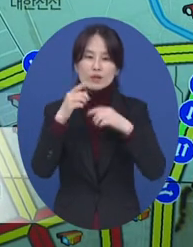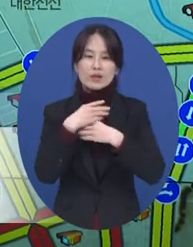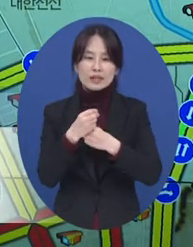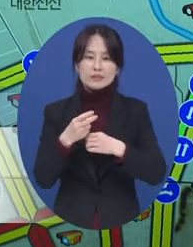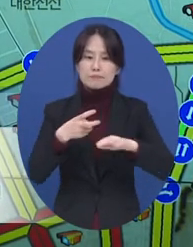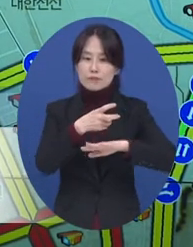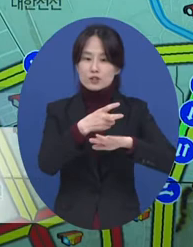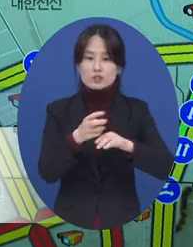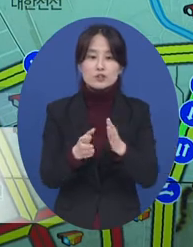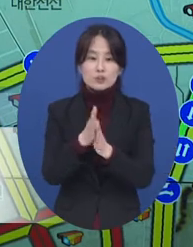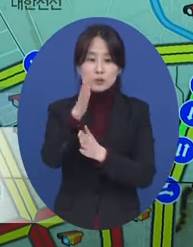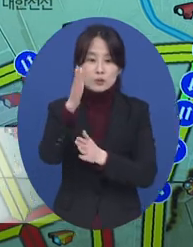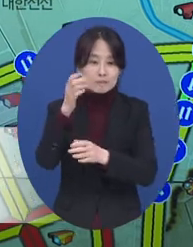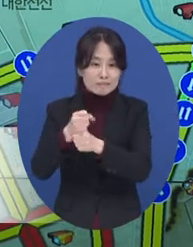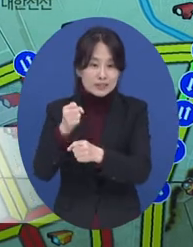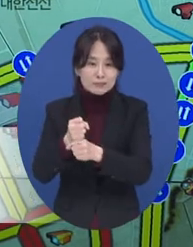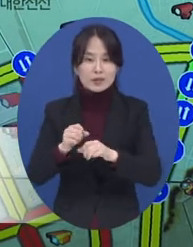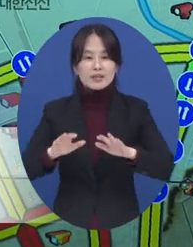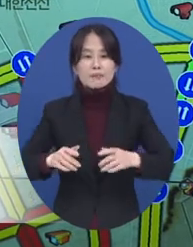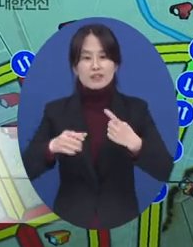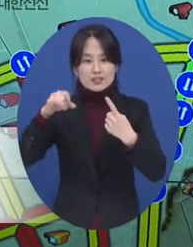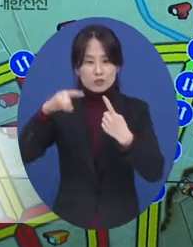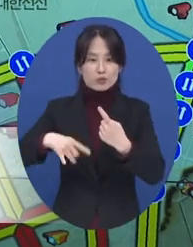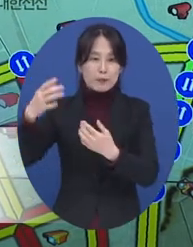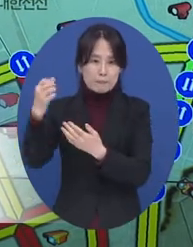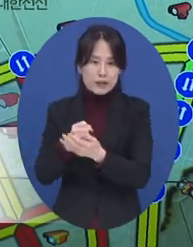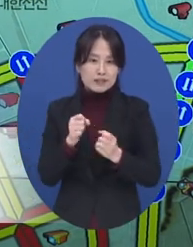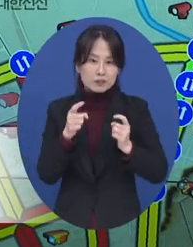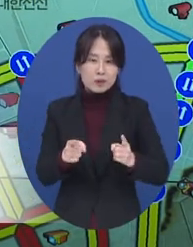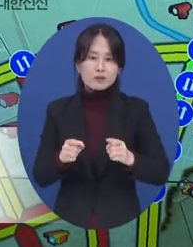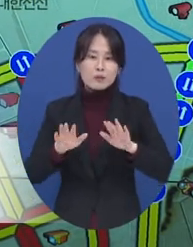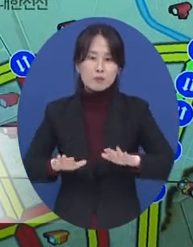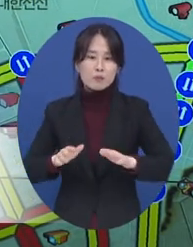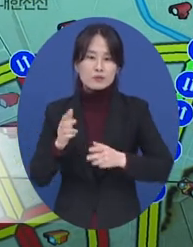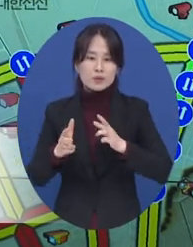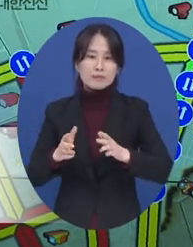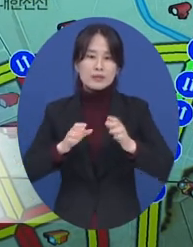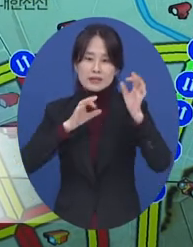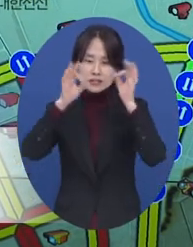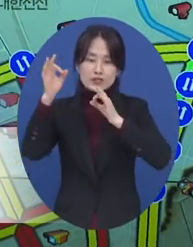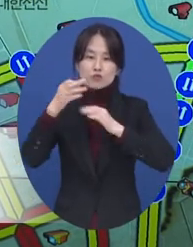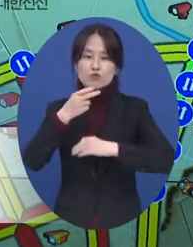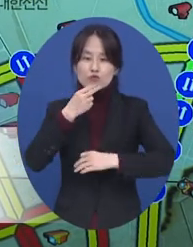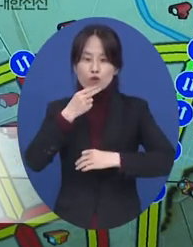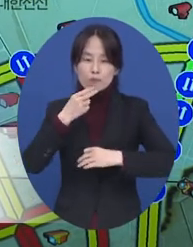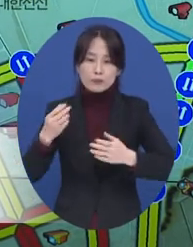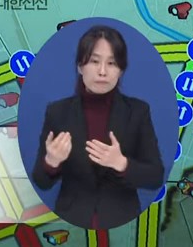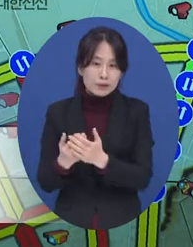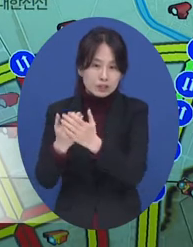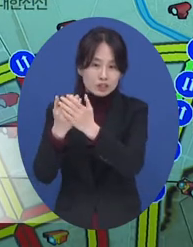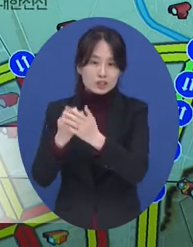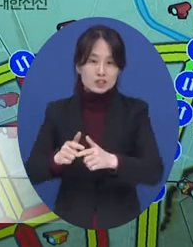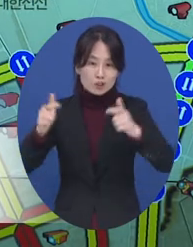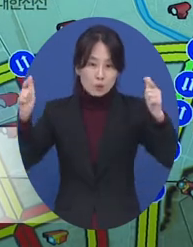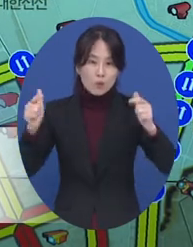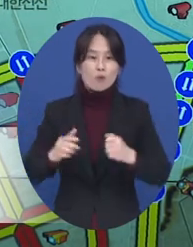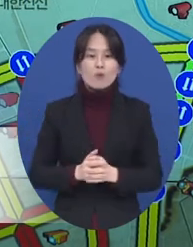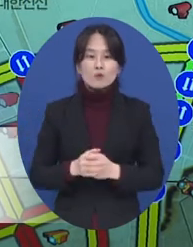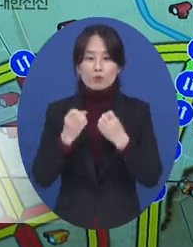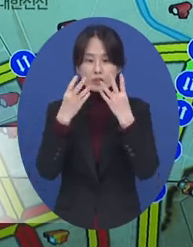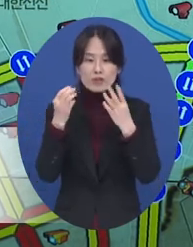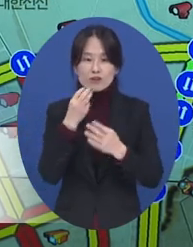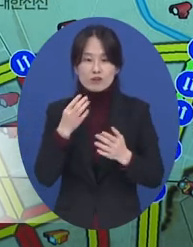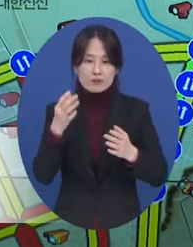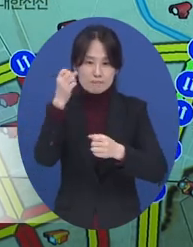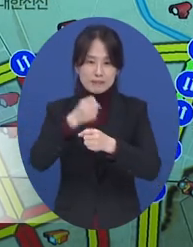셔틀 도시 조성이 이번 대상 수상을 계기로 본 사업이 안전한 한양은 물론 나아가 새로운